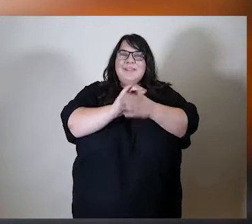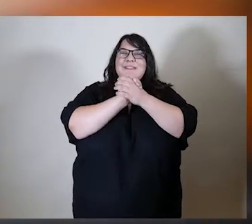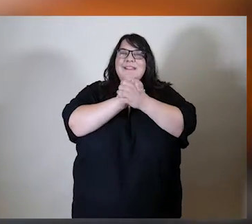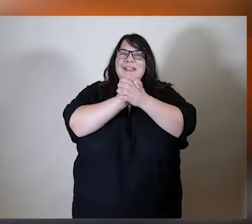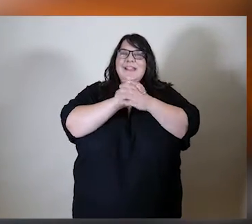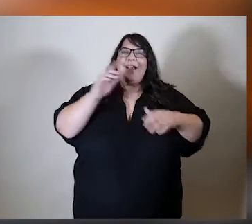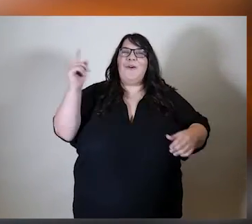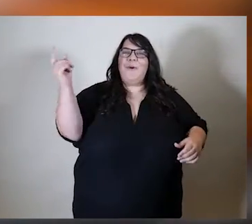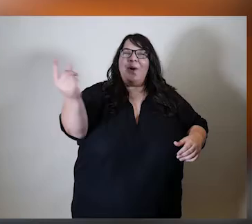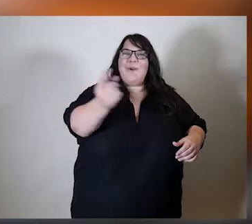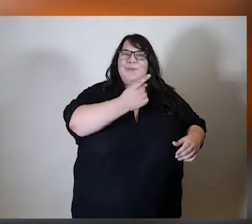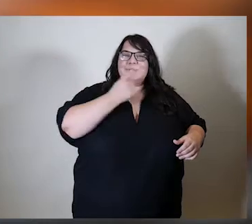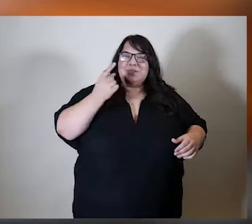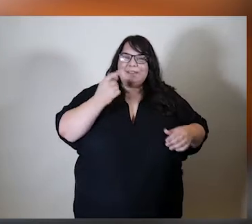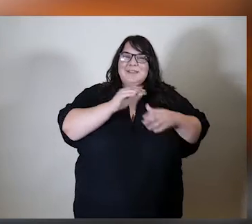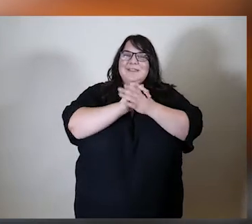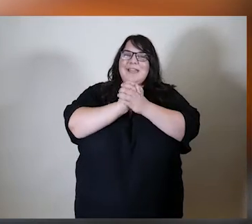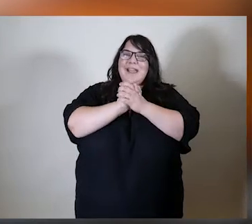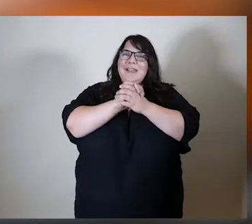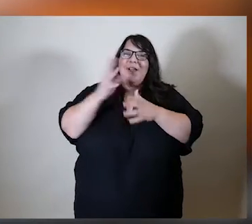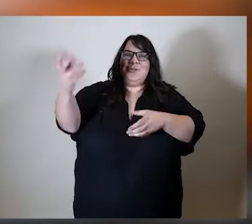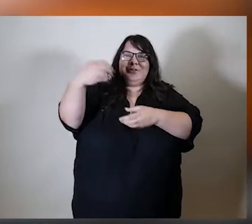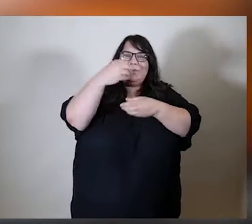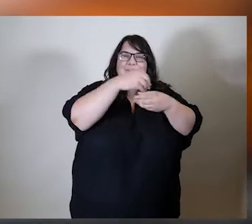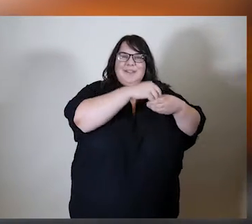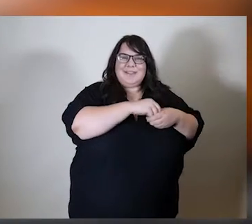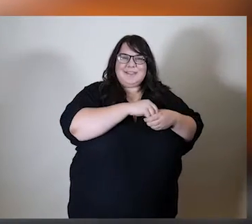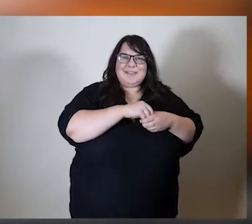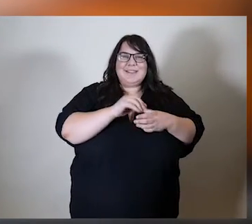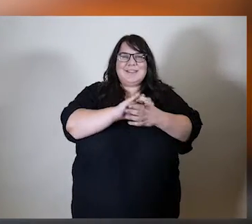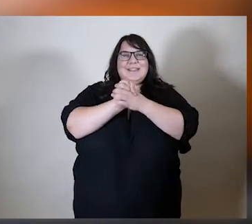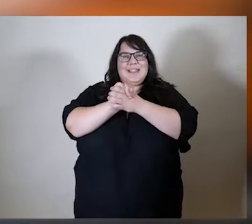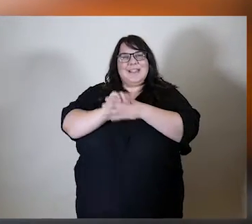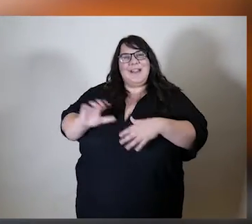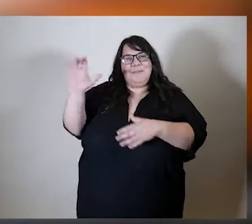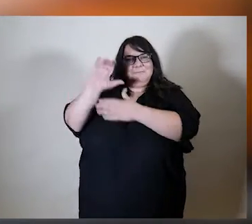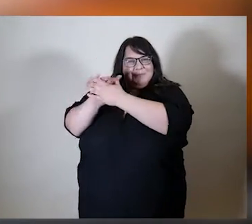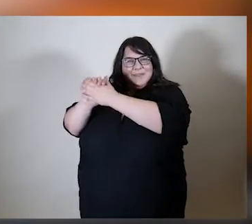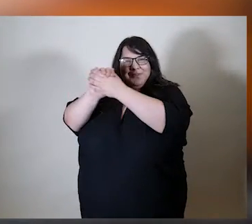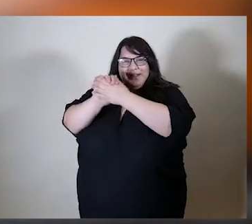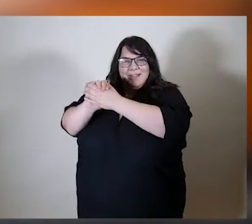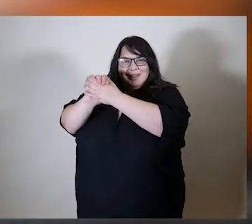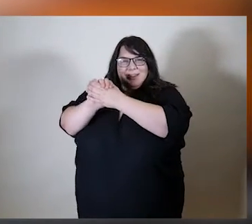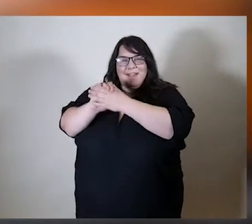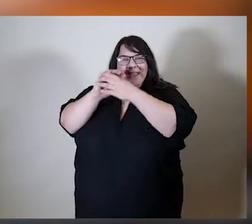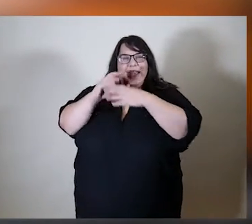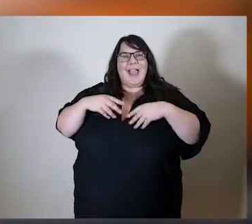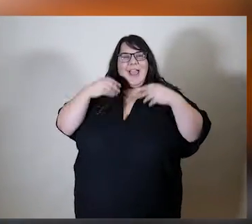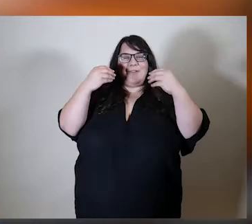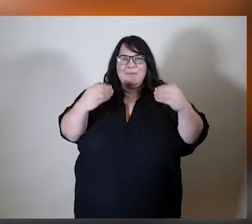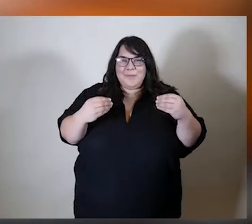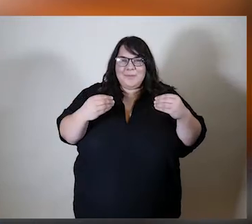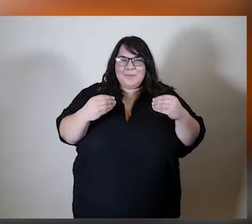Συγχαρητήρια σε όλη την ομάδα, σε όλους όσους συμμετέχουν. Συγχαρητήρια στην περιφέρεια. Εύχομαι να έχει